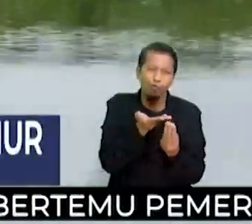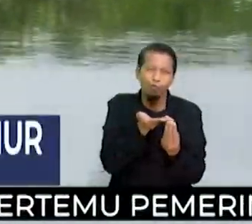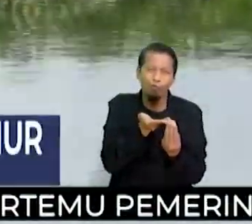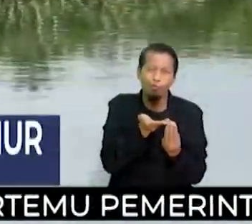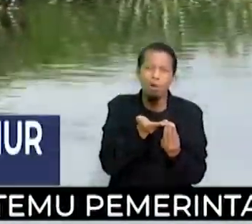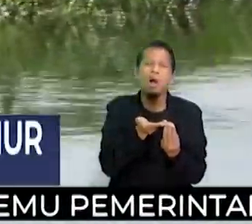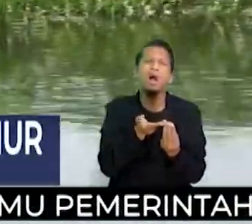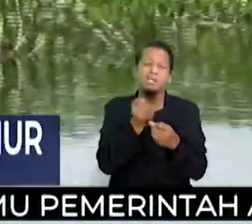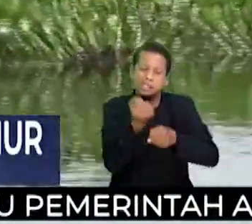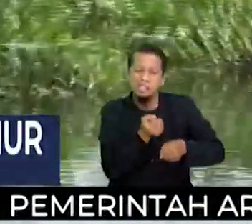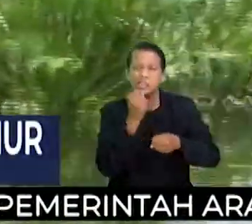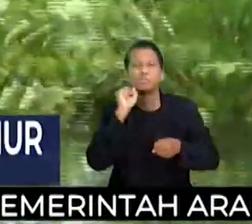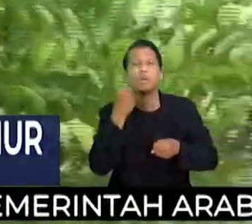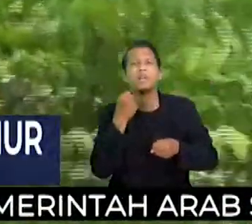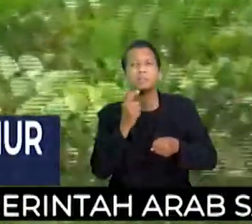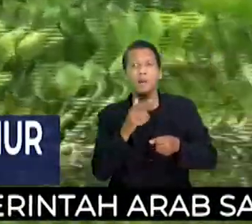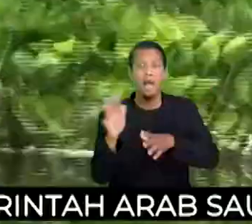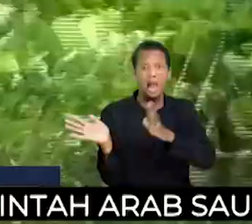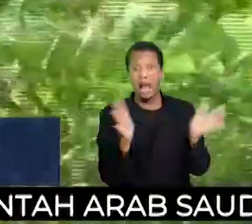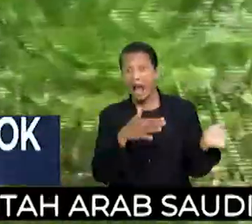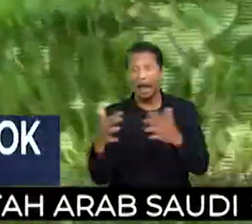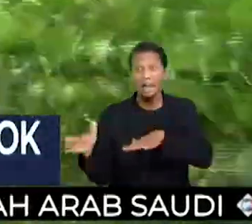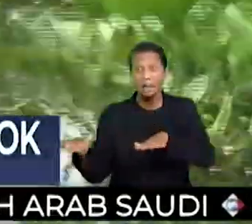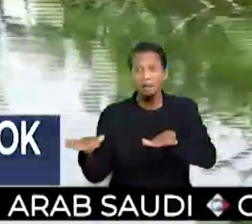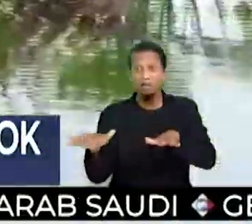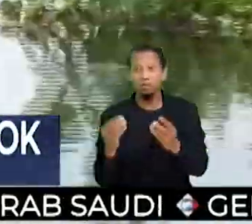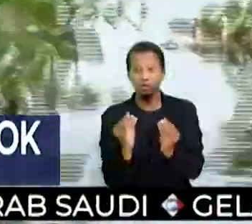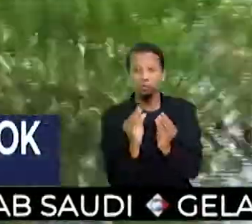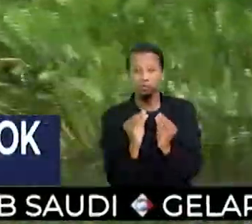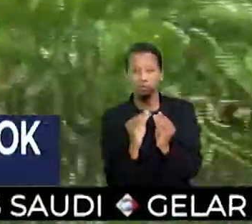membuat pendapatan penarik perahu menurun drastis.